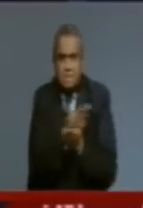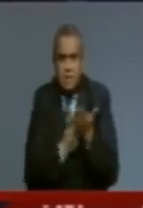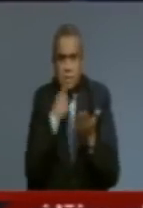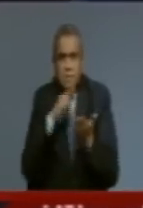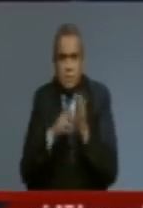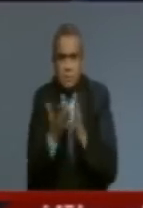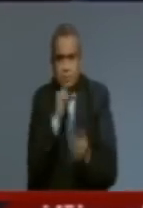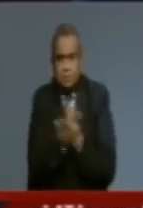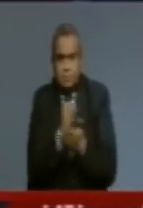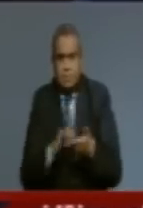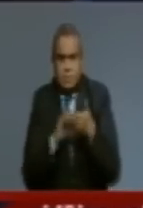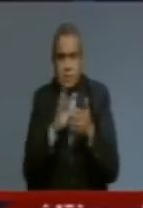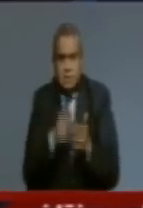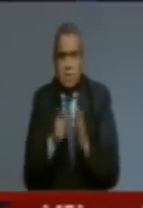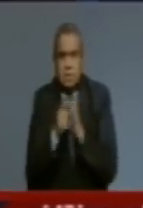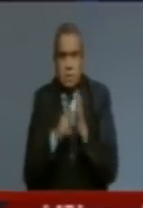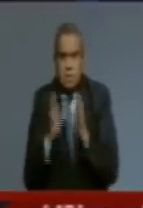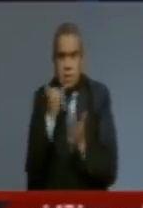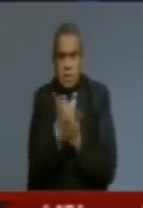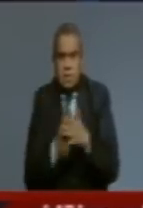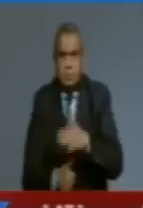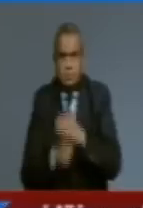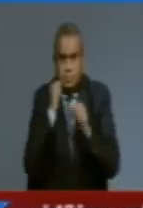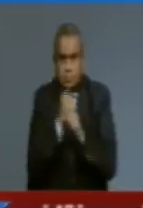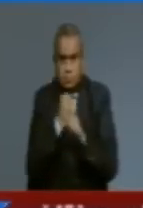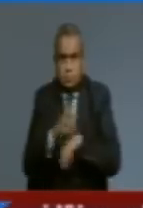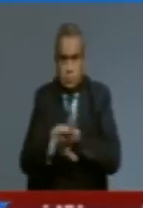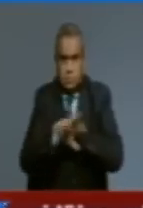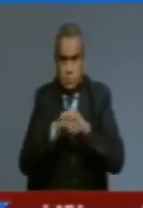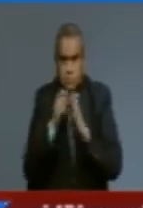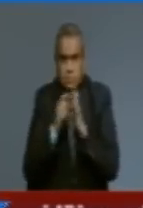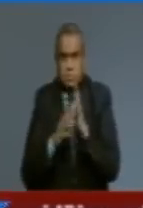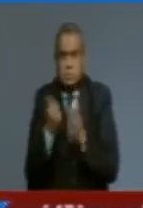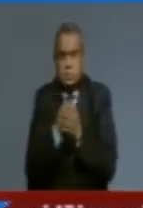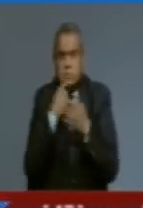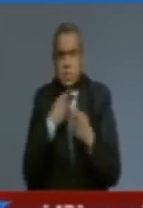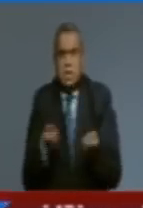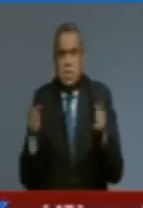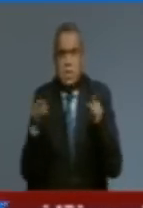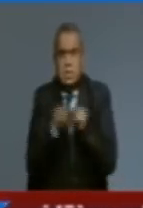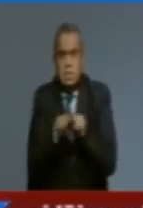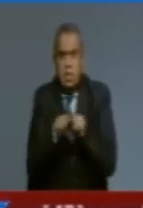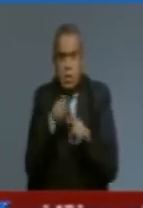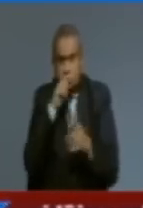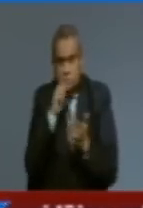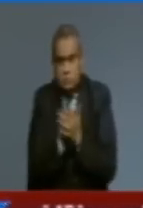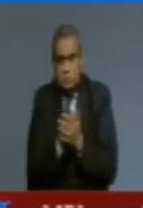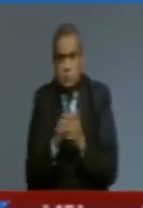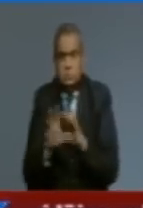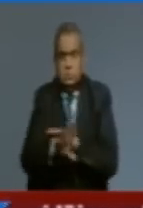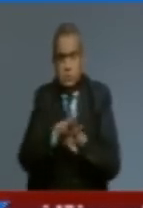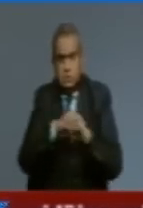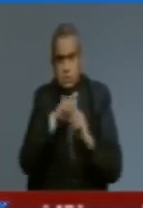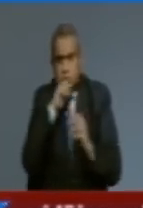أداة استراتيجية في مجال إيجاد توازن في إيجاد وإنشاء